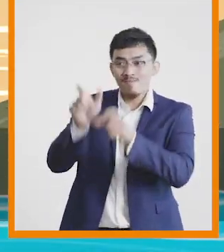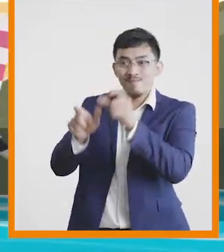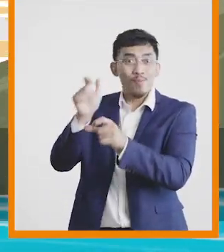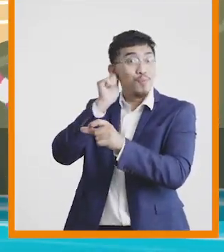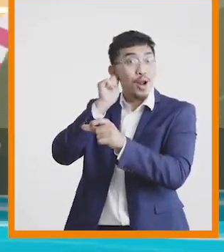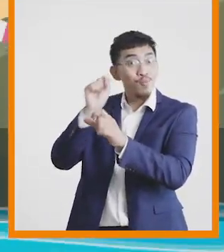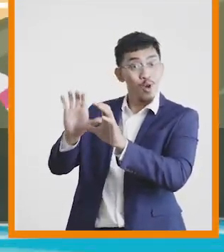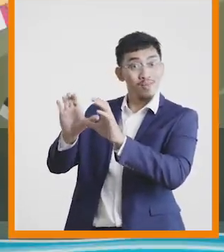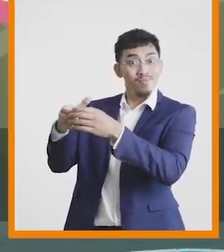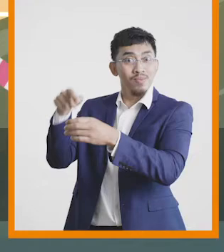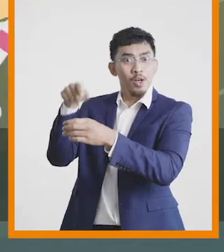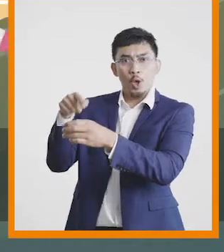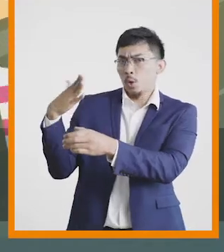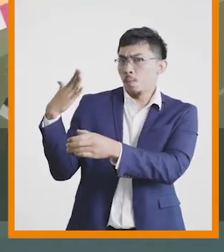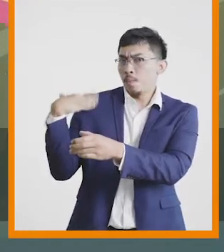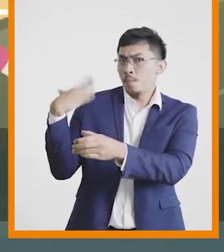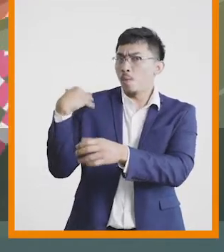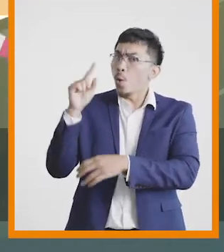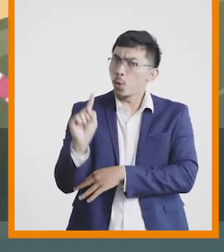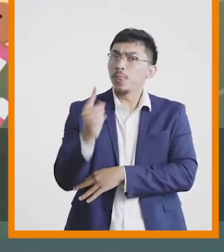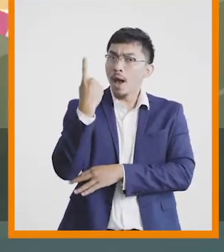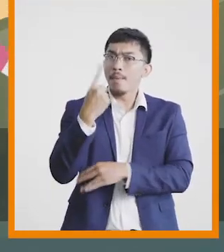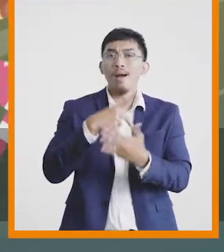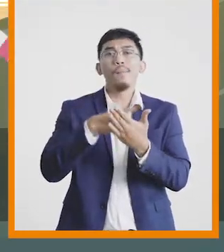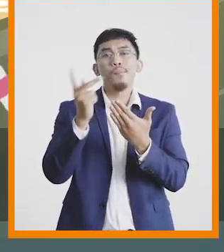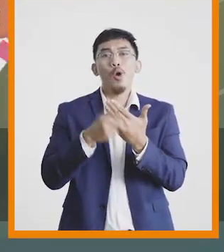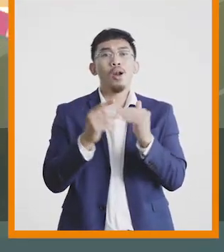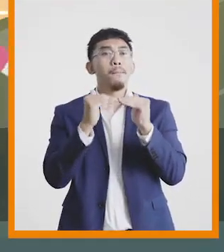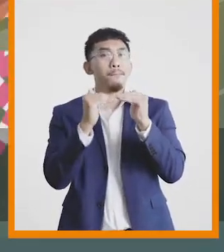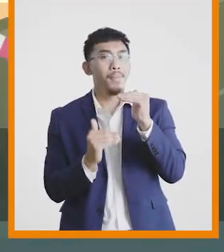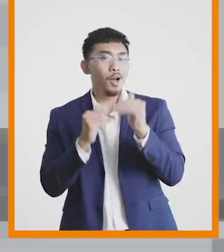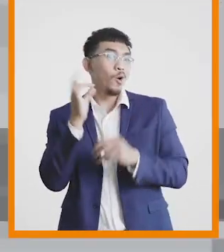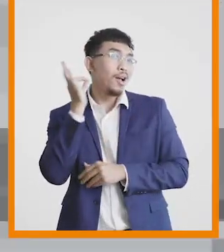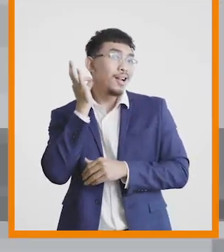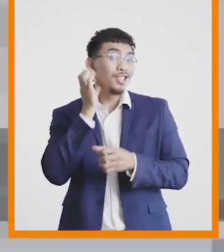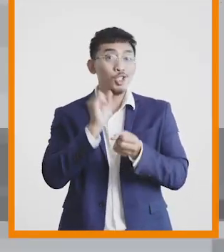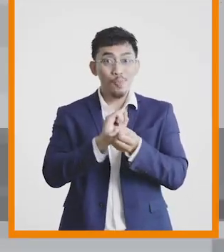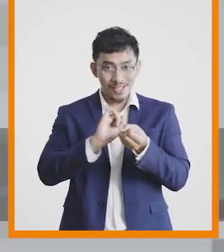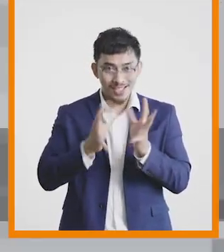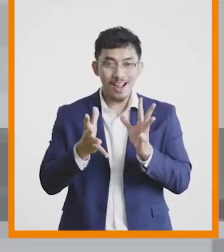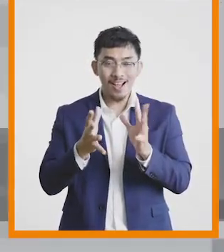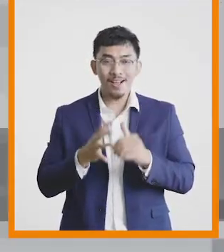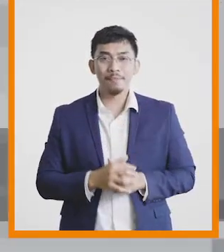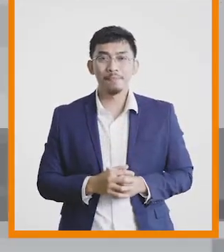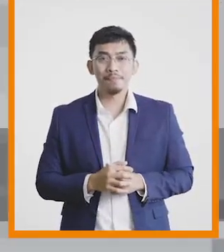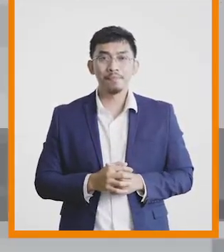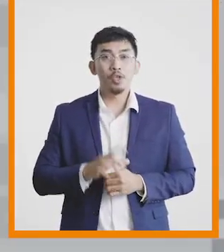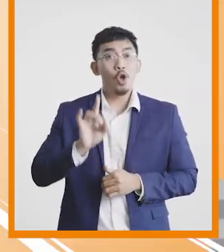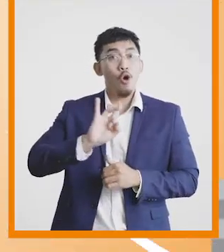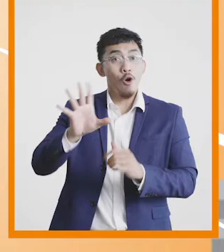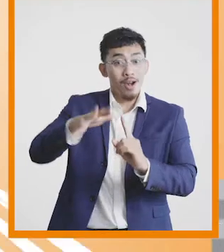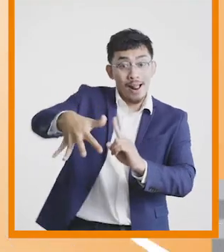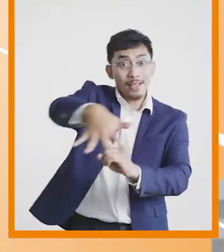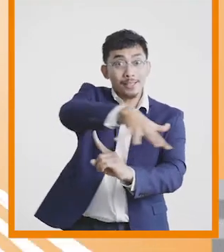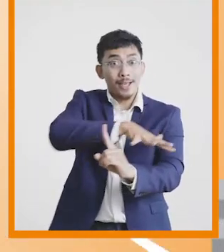lan istri-istri sami piranti dados pendukung sane utama rikala nyalanang paindikan pengurangan bencana.